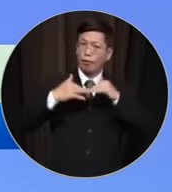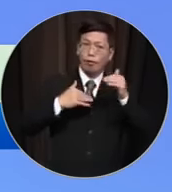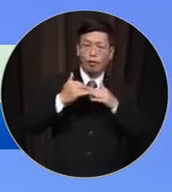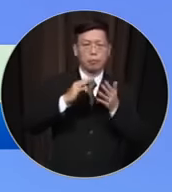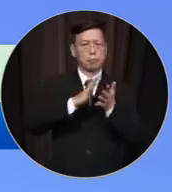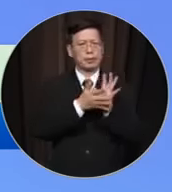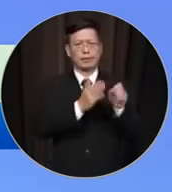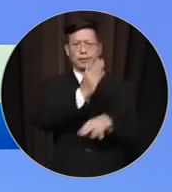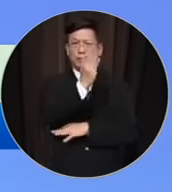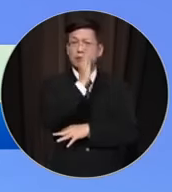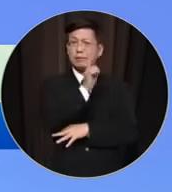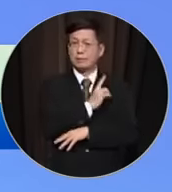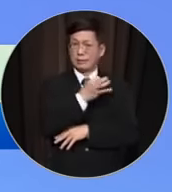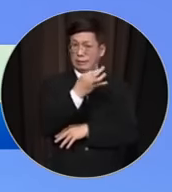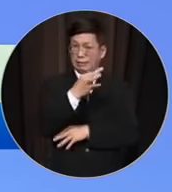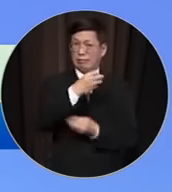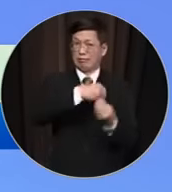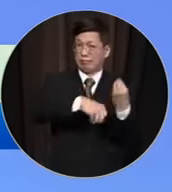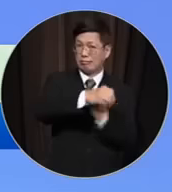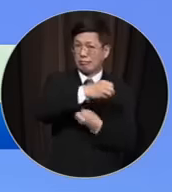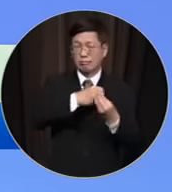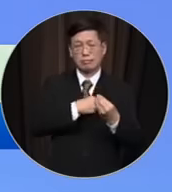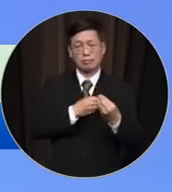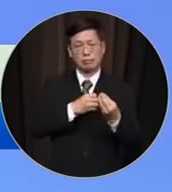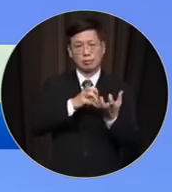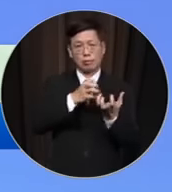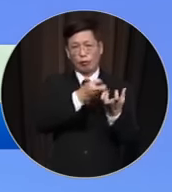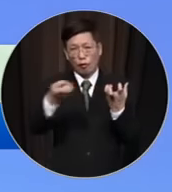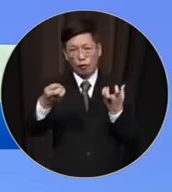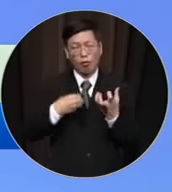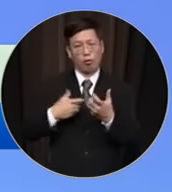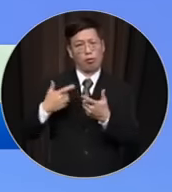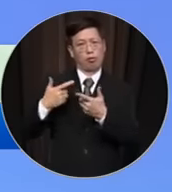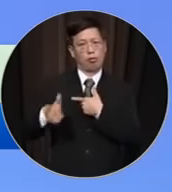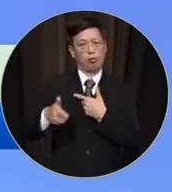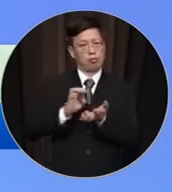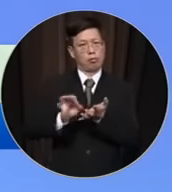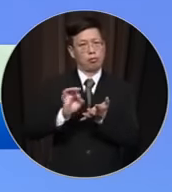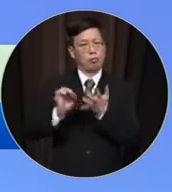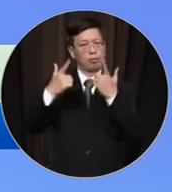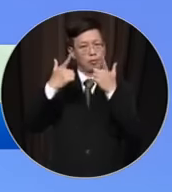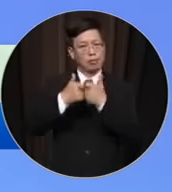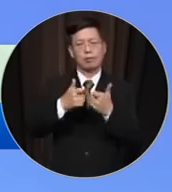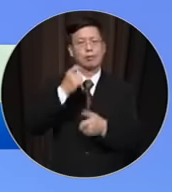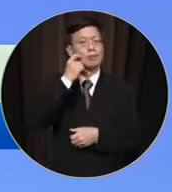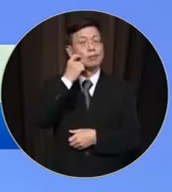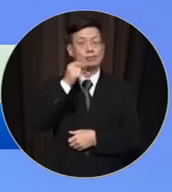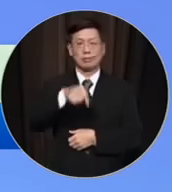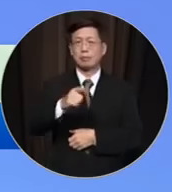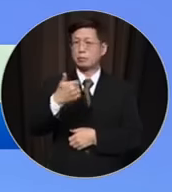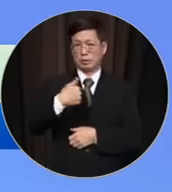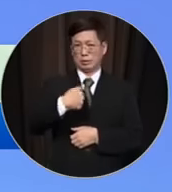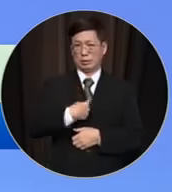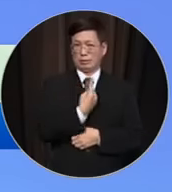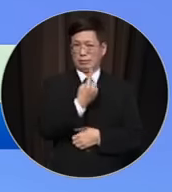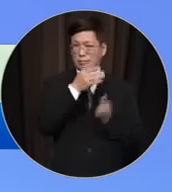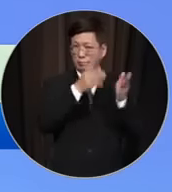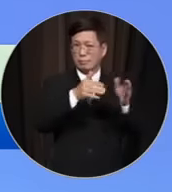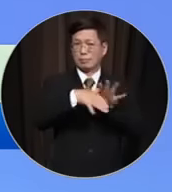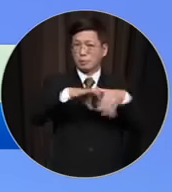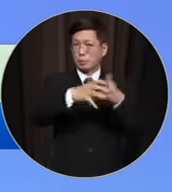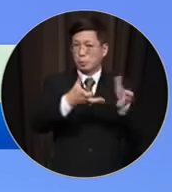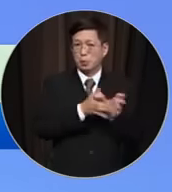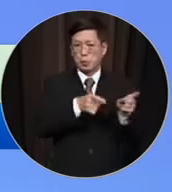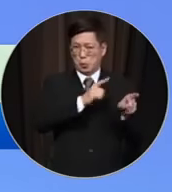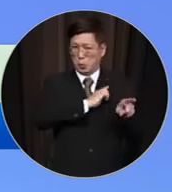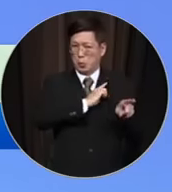得政府资源没有办法花在应该花的地方做最大的使用。但是这个问题不是只有文化部门有这样的状